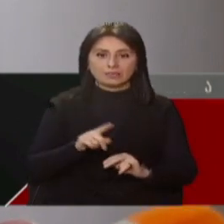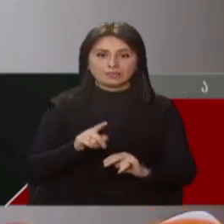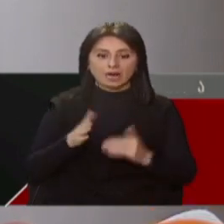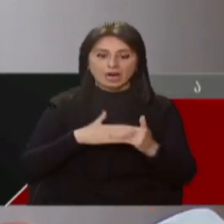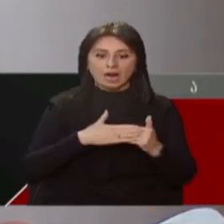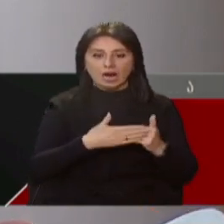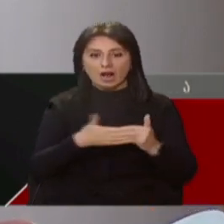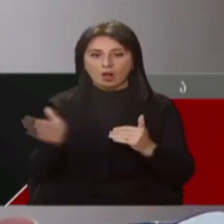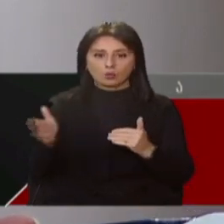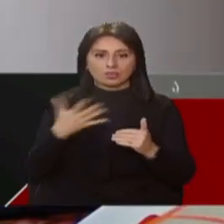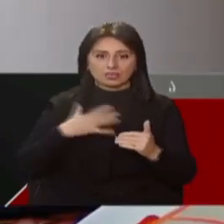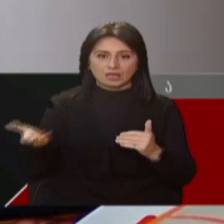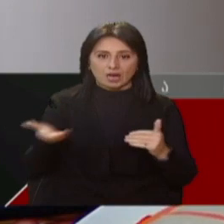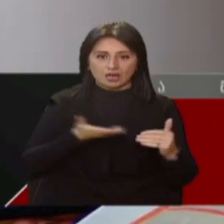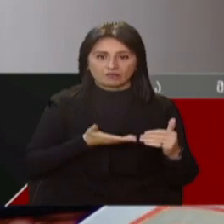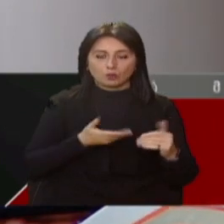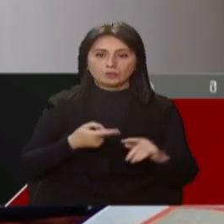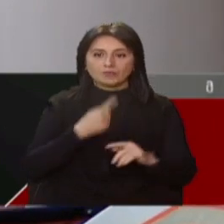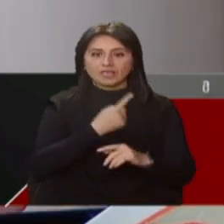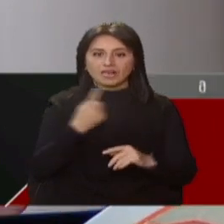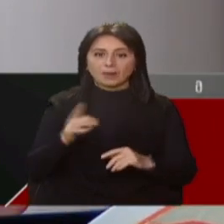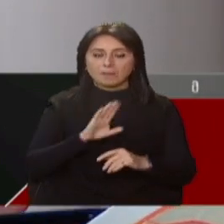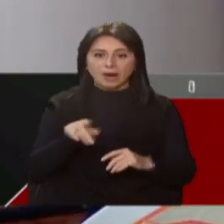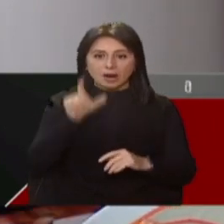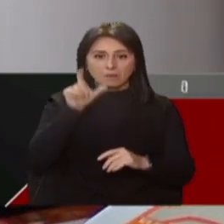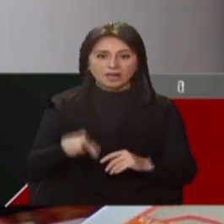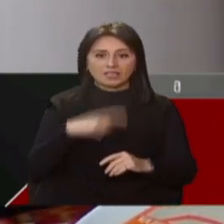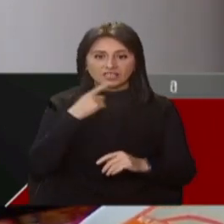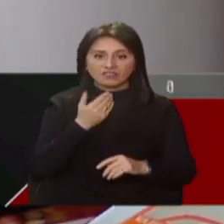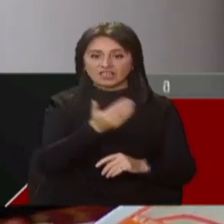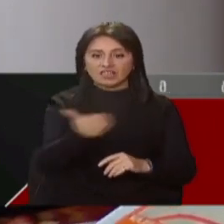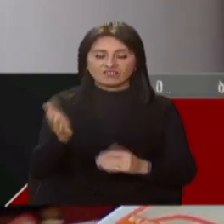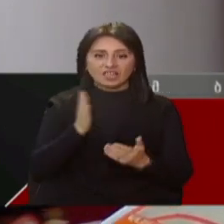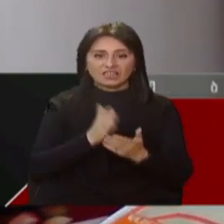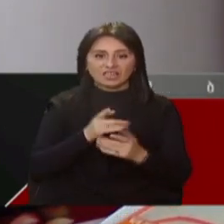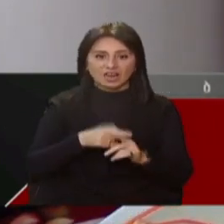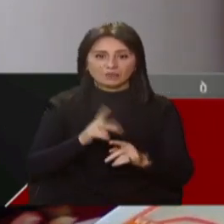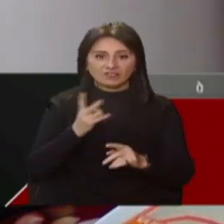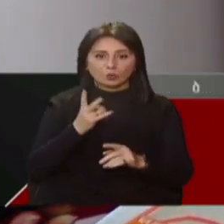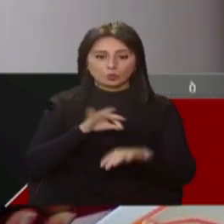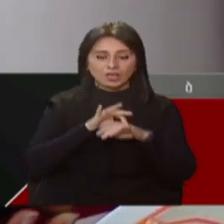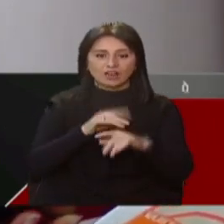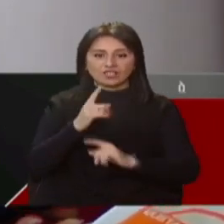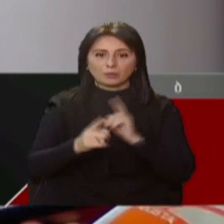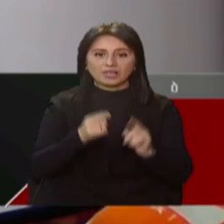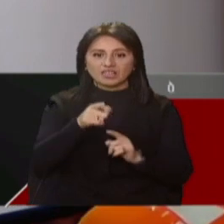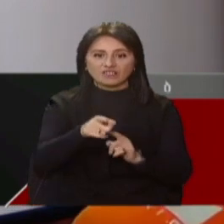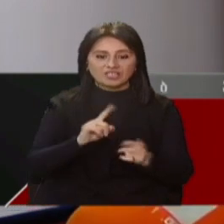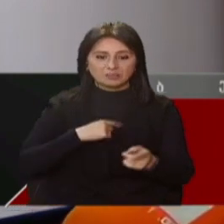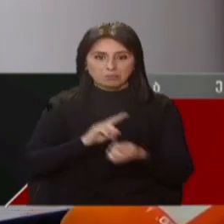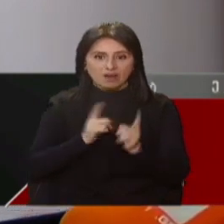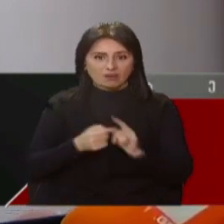კარი გაუხსნას საქართველოს. Ერთადერთ, მაგრამ მან თქვა, თქვენ ხართ ის, ვინც რეფორმები უნდა გაატაროს, ჩვენ თქვენს